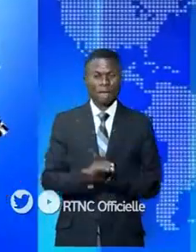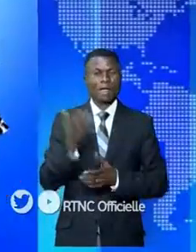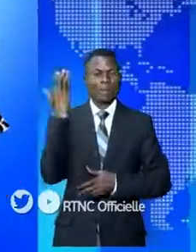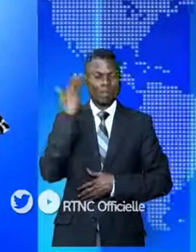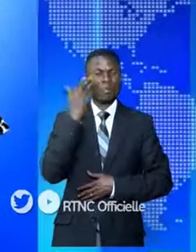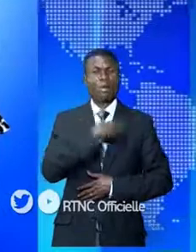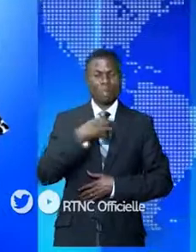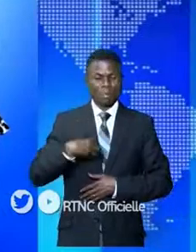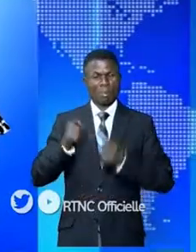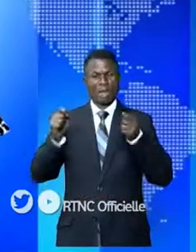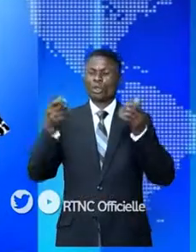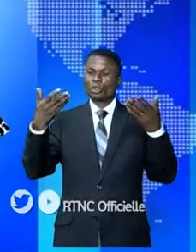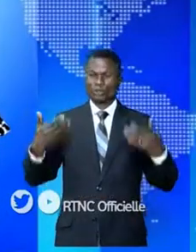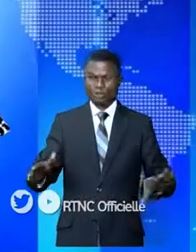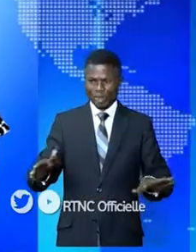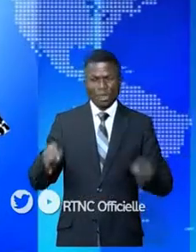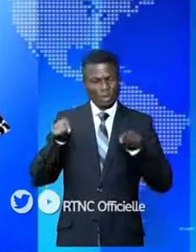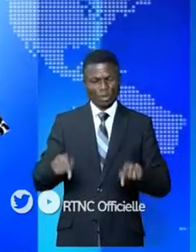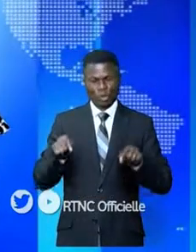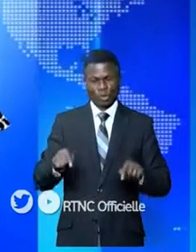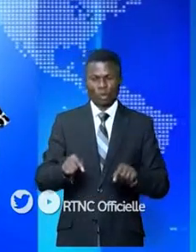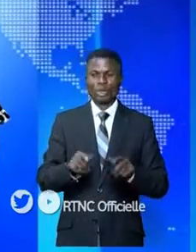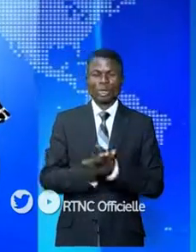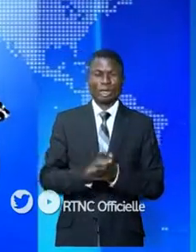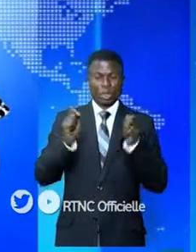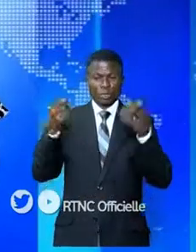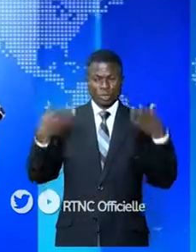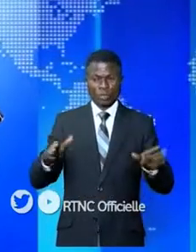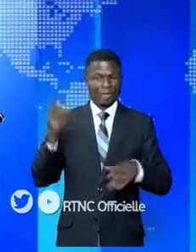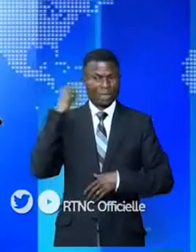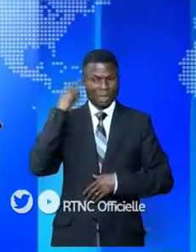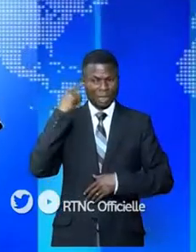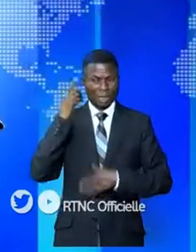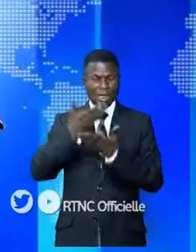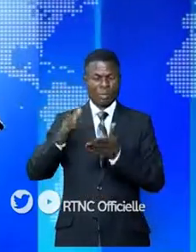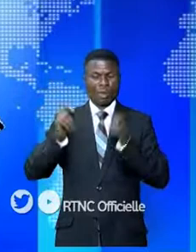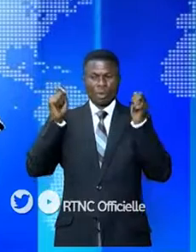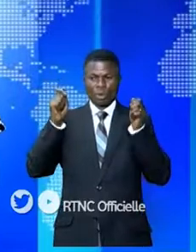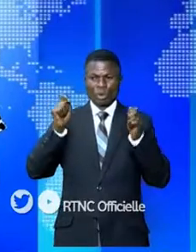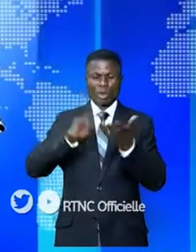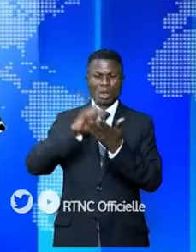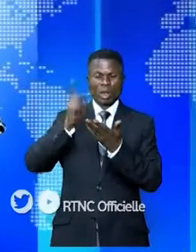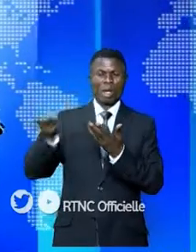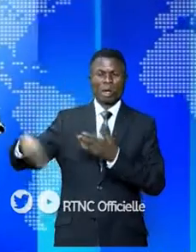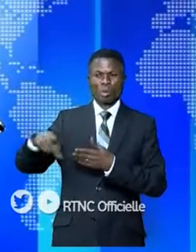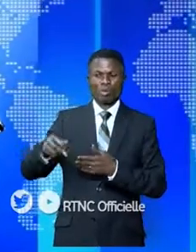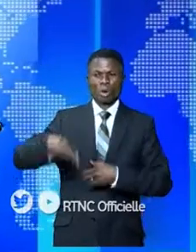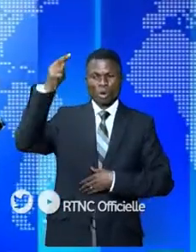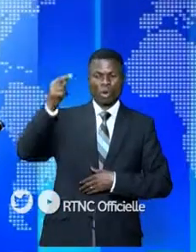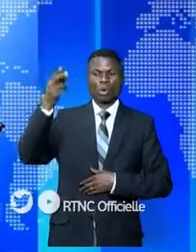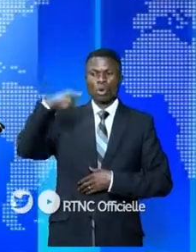ici que nous mettons un point final à ce journal. Mais juste après ce journal, vous suivrez une page magazine sur la province du Haut-Souili où le